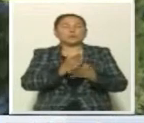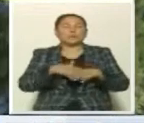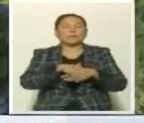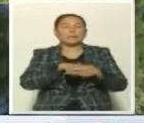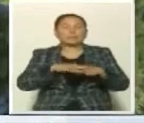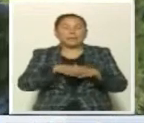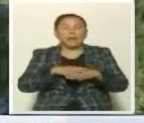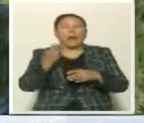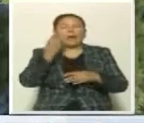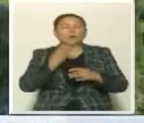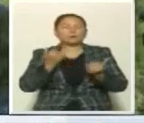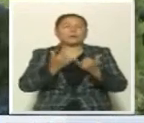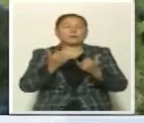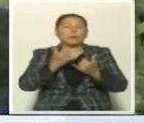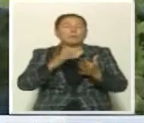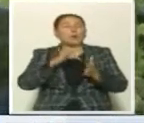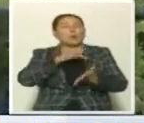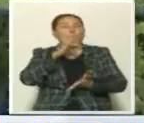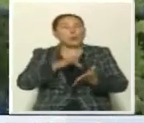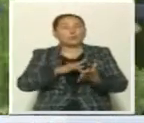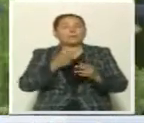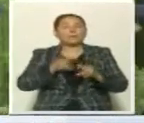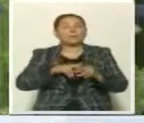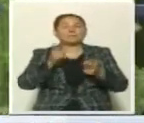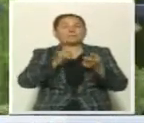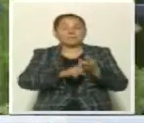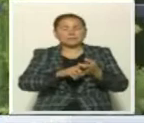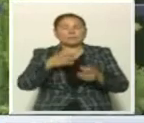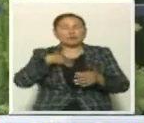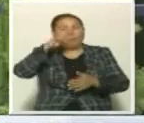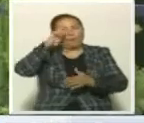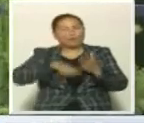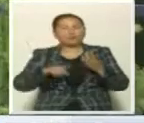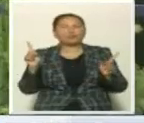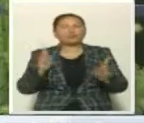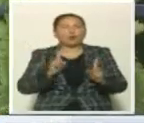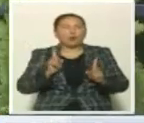населению, актаусам, гостям города. И в этой связи мы уверены, что